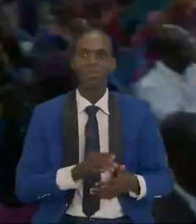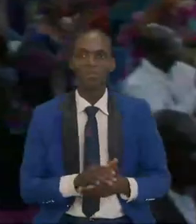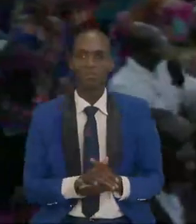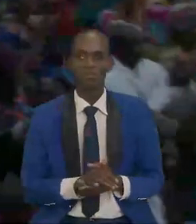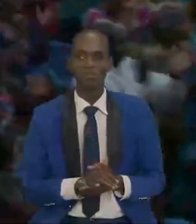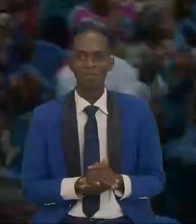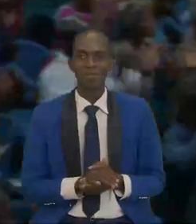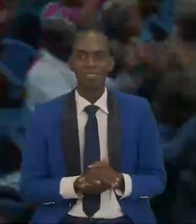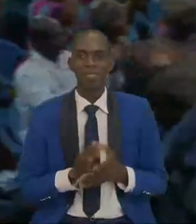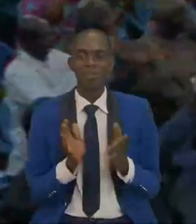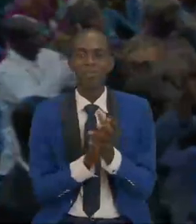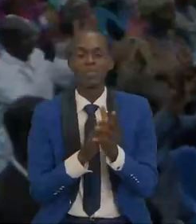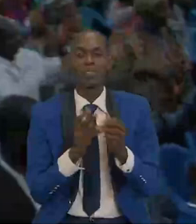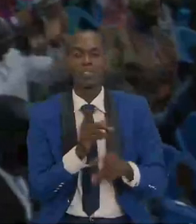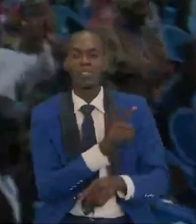Merci beaucoup.